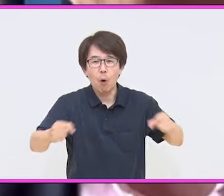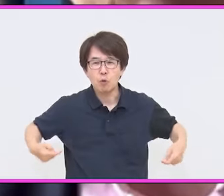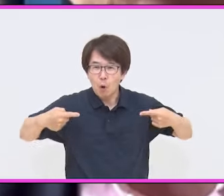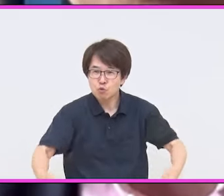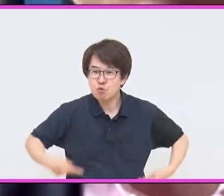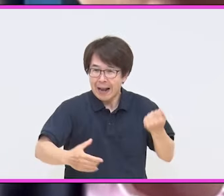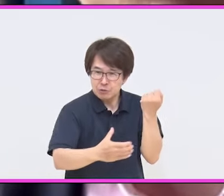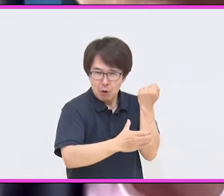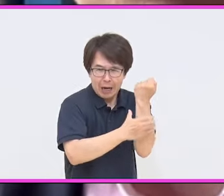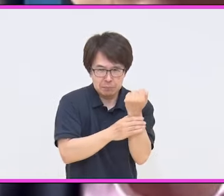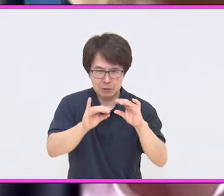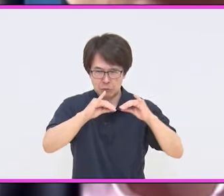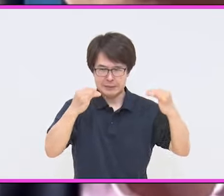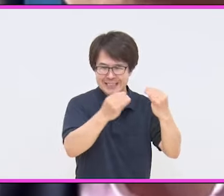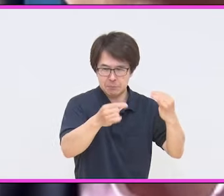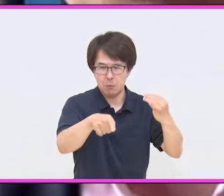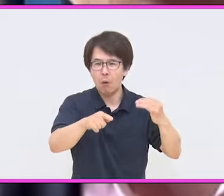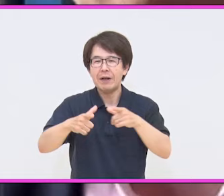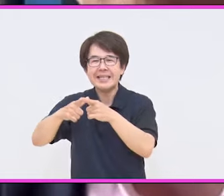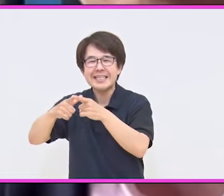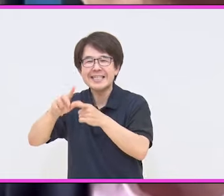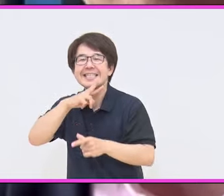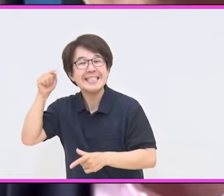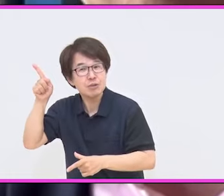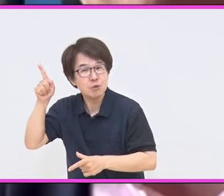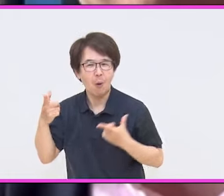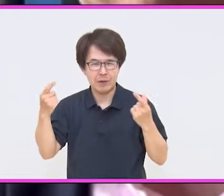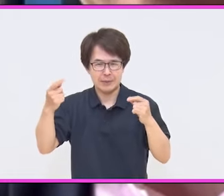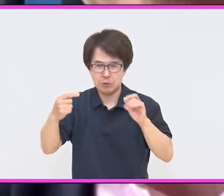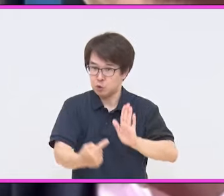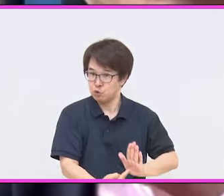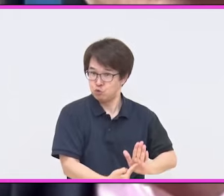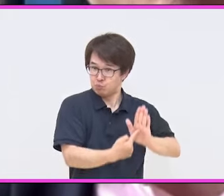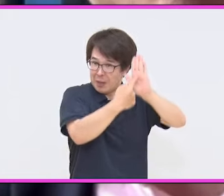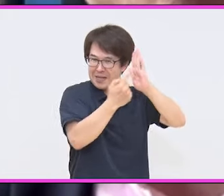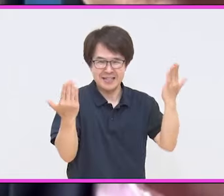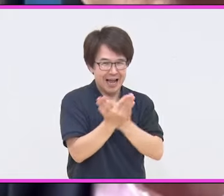Japan will be as famous as the rugby team in Japan.